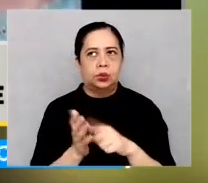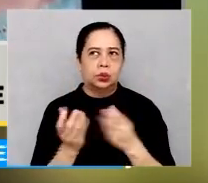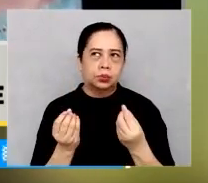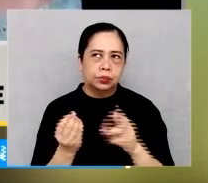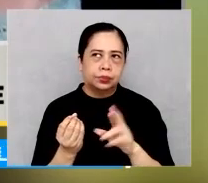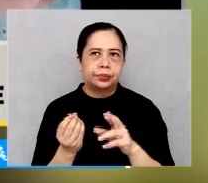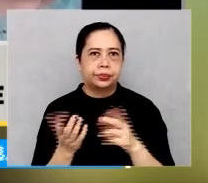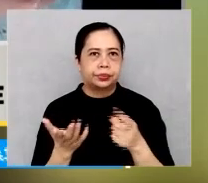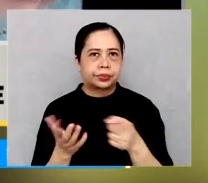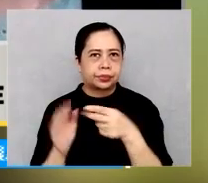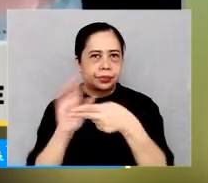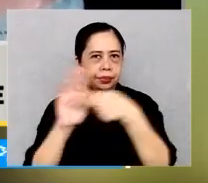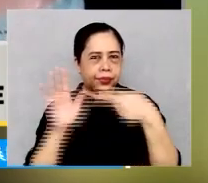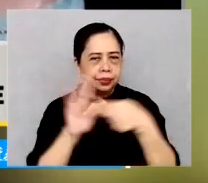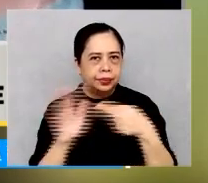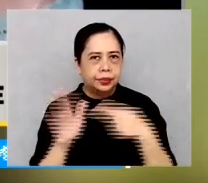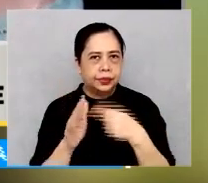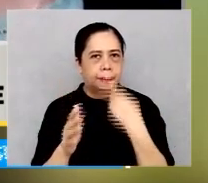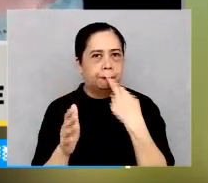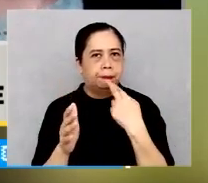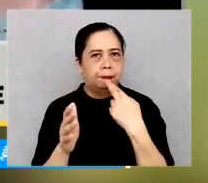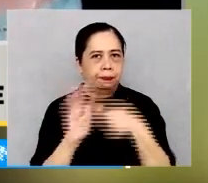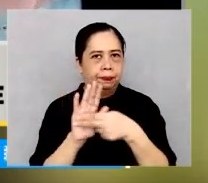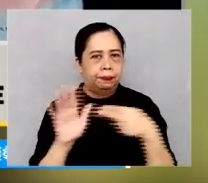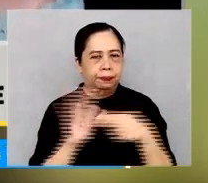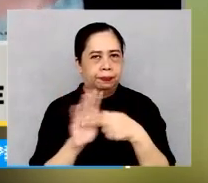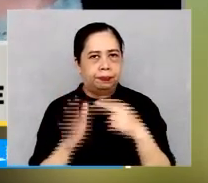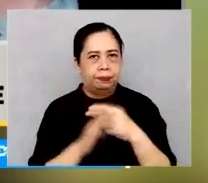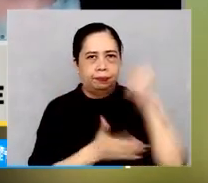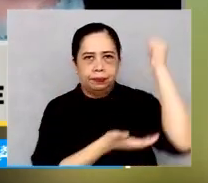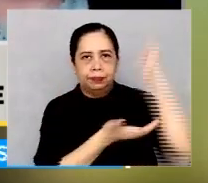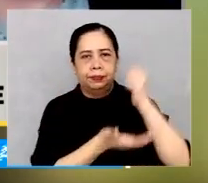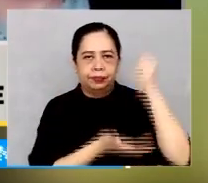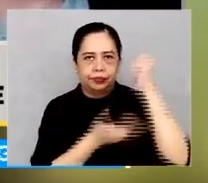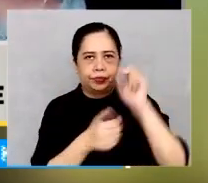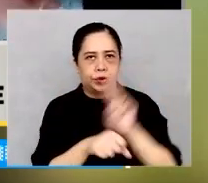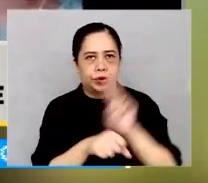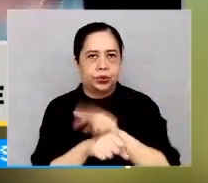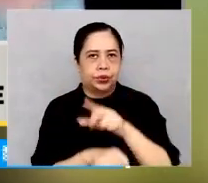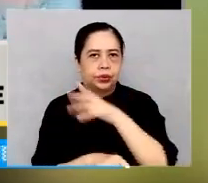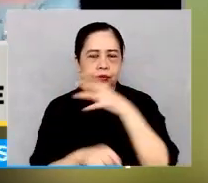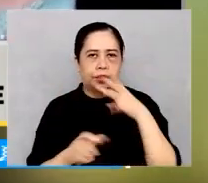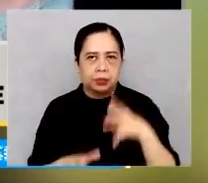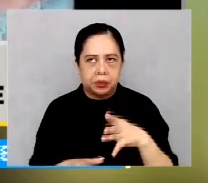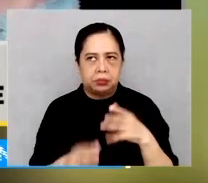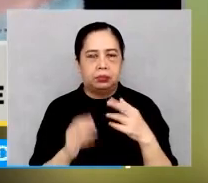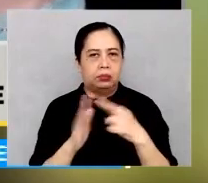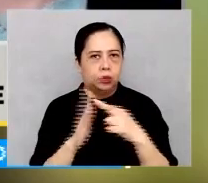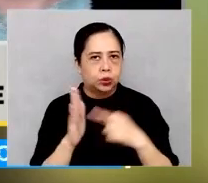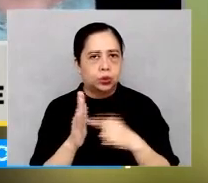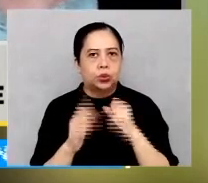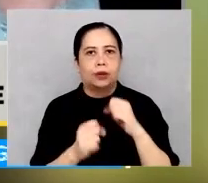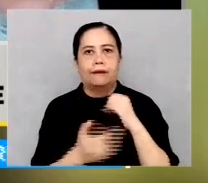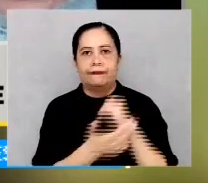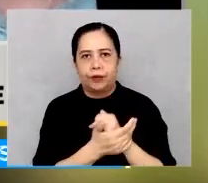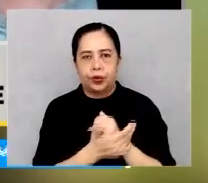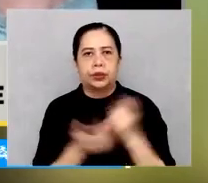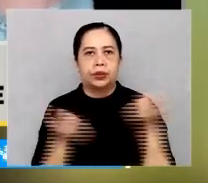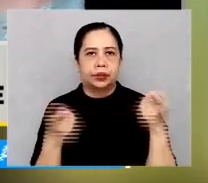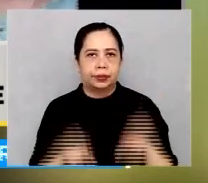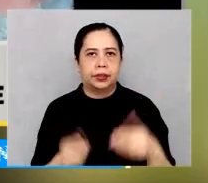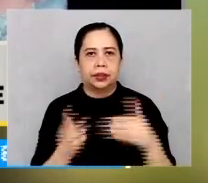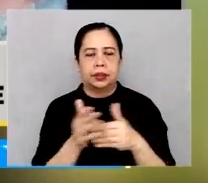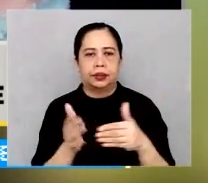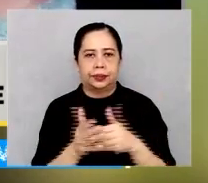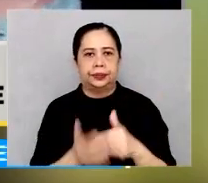banning po yung mga red label po talaga ng mga pesticides po na ginagamit po ng ating mga farmers para maiwasan na po natin ang ganitong ulit